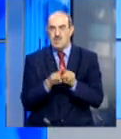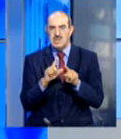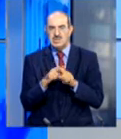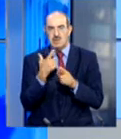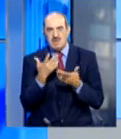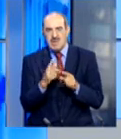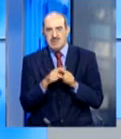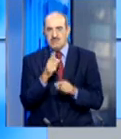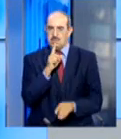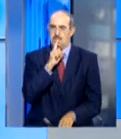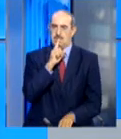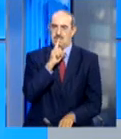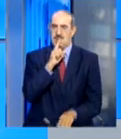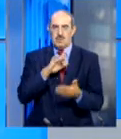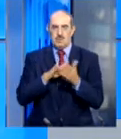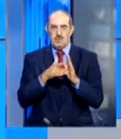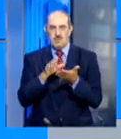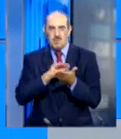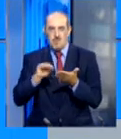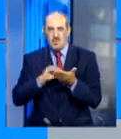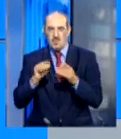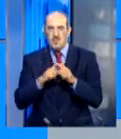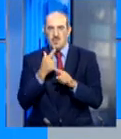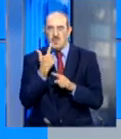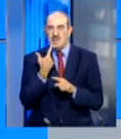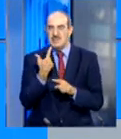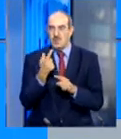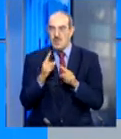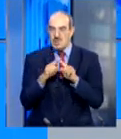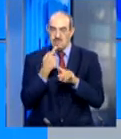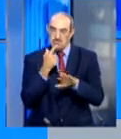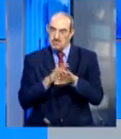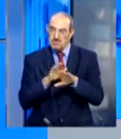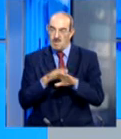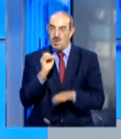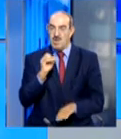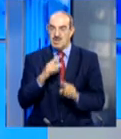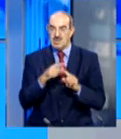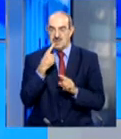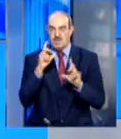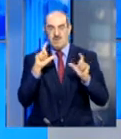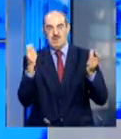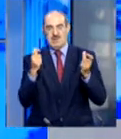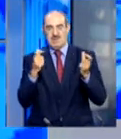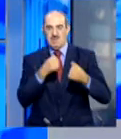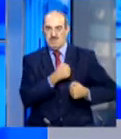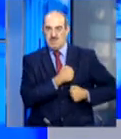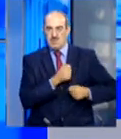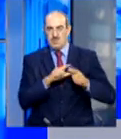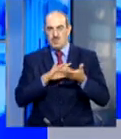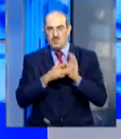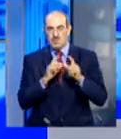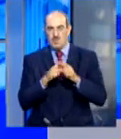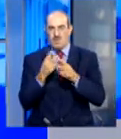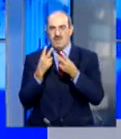ظل الصمت السلبي لمكتب المفوض، نبهت المنظمات إلى الحصار العسكري المفروض على